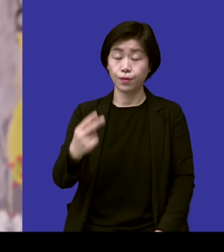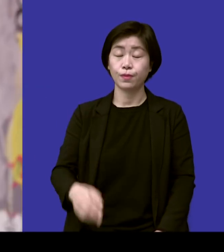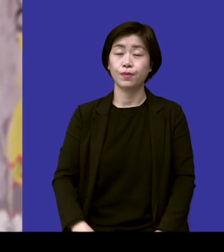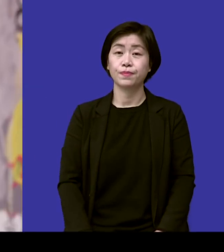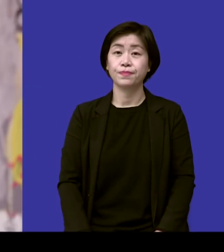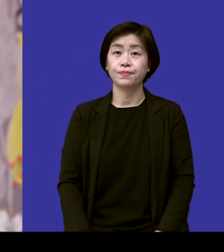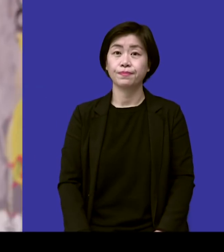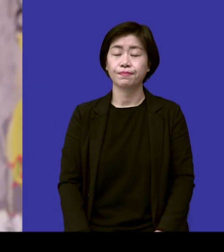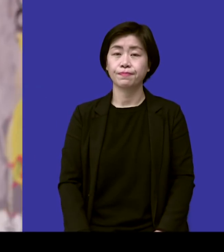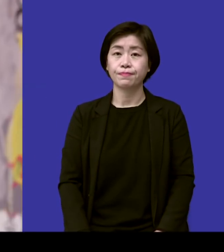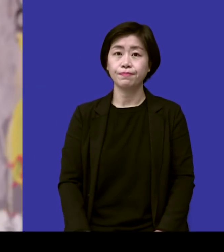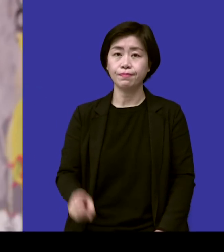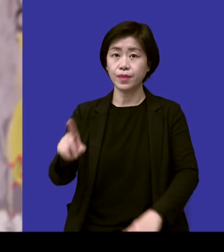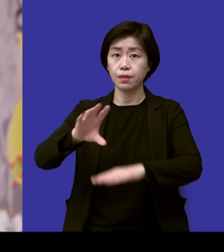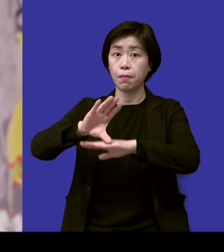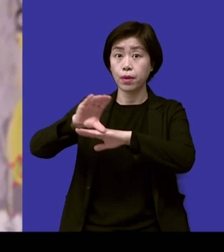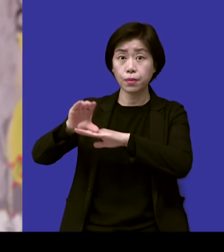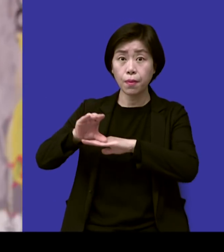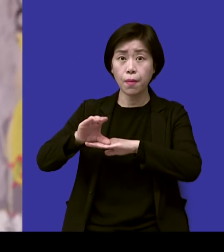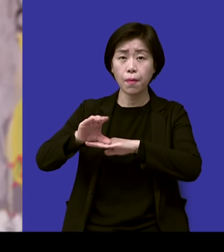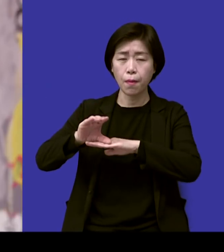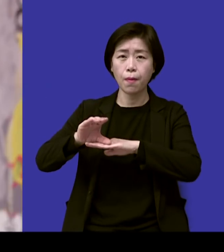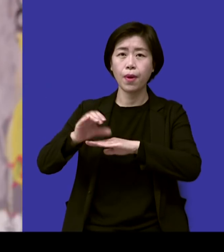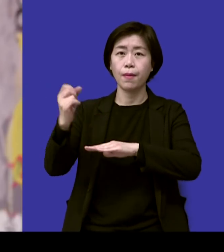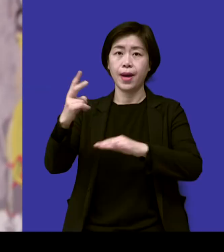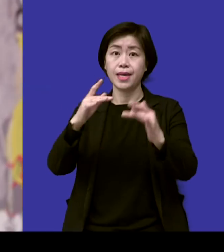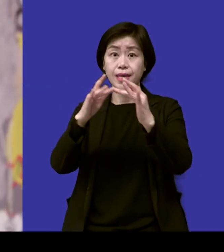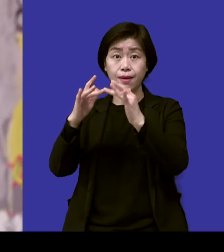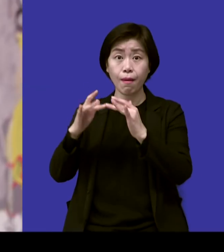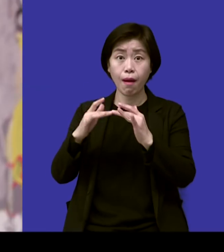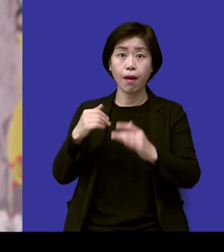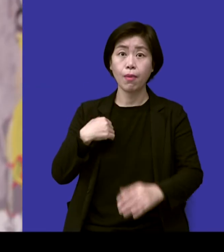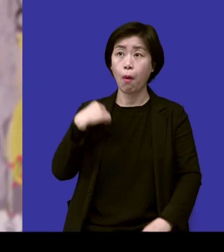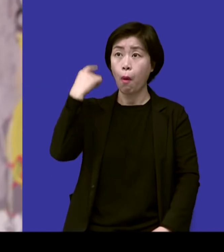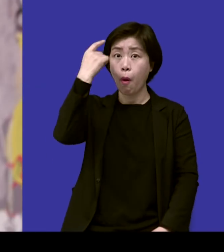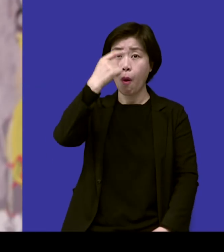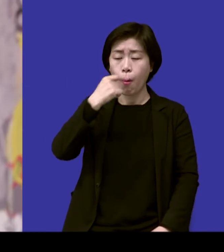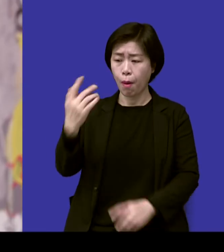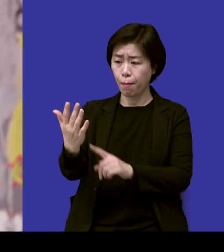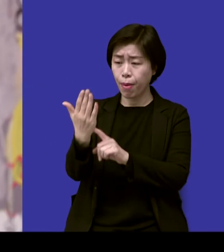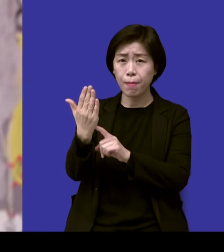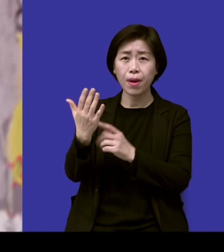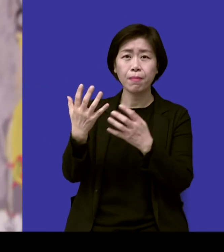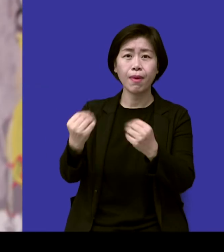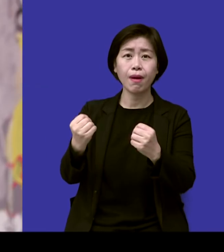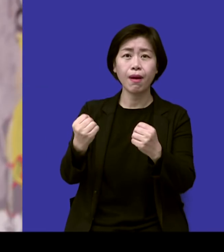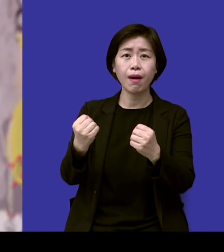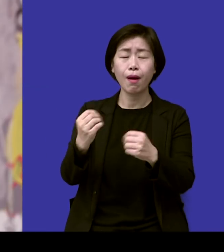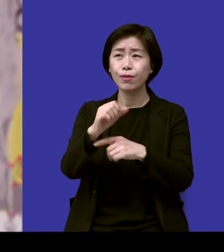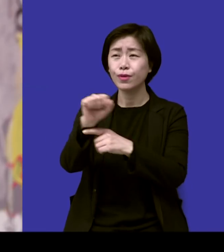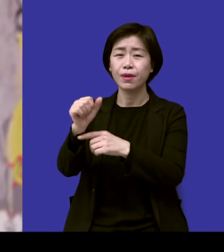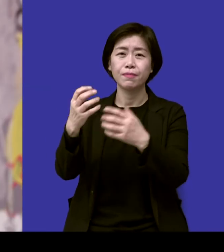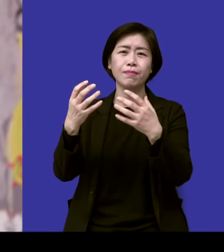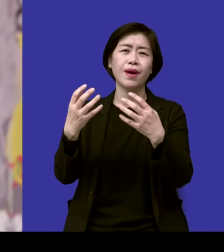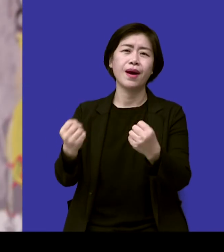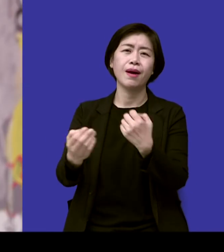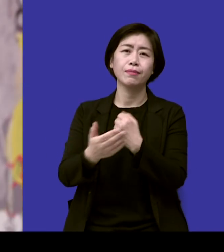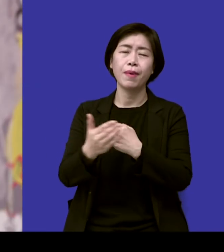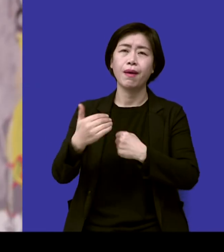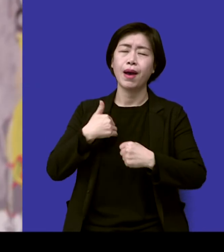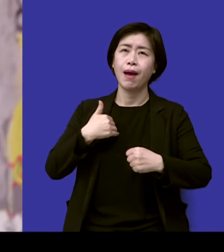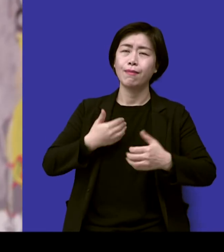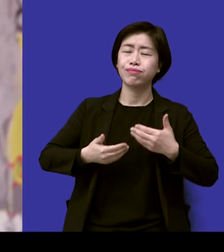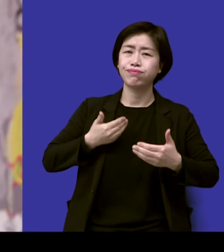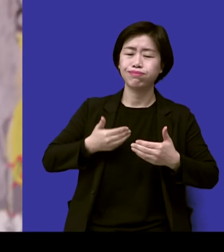막 너무 그때 당시에 뭐 티저도 제 얼굴만 나오고 방송에도 계속 제 얼굴만 나오고 이러다 네, 보니까 네. 더 하나님을